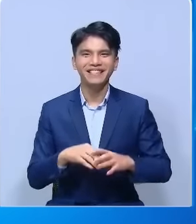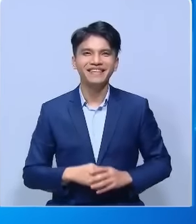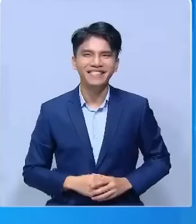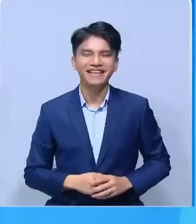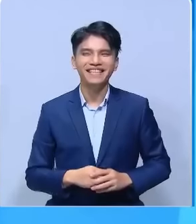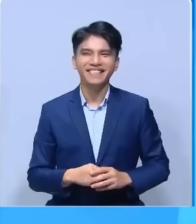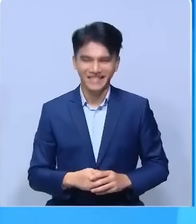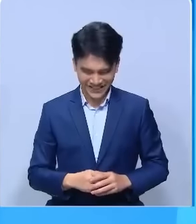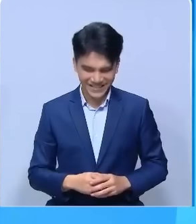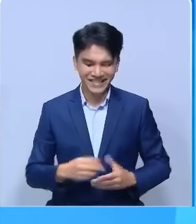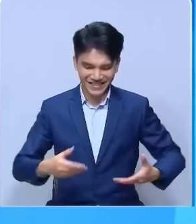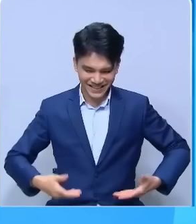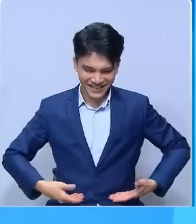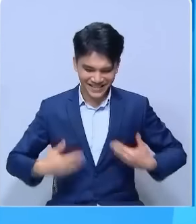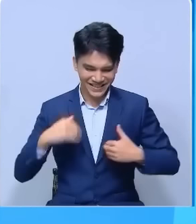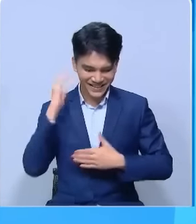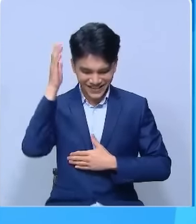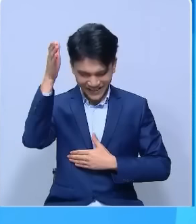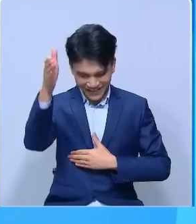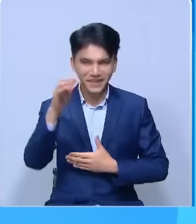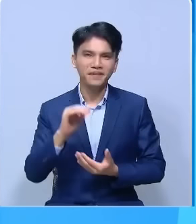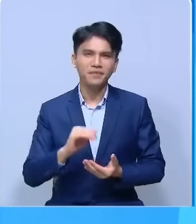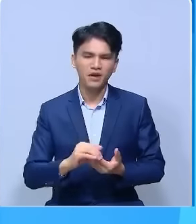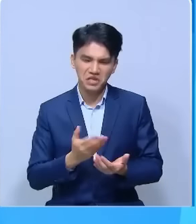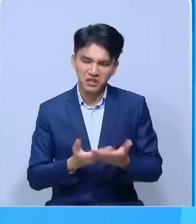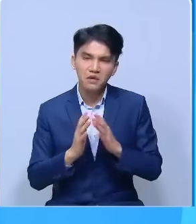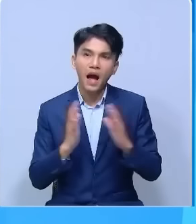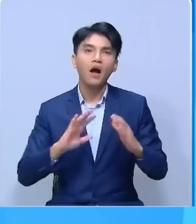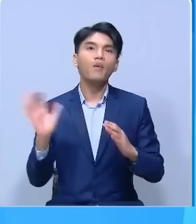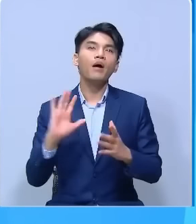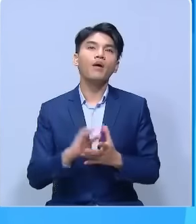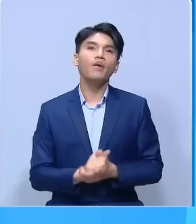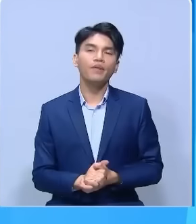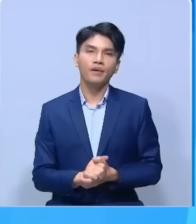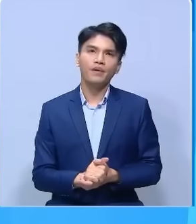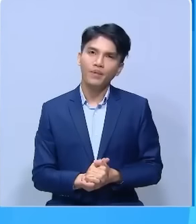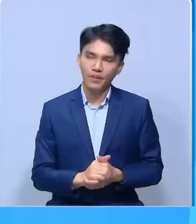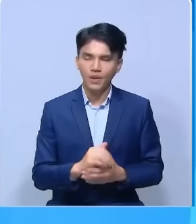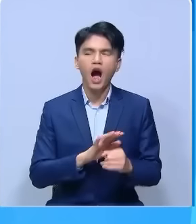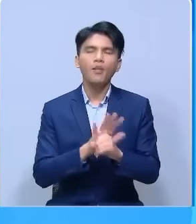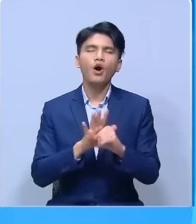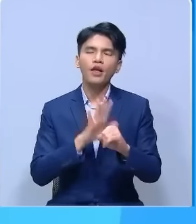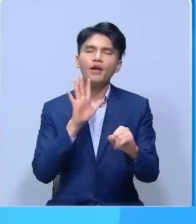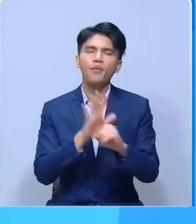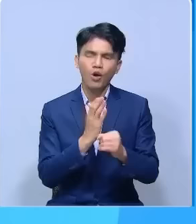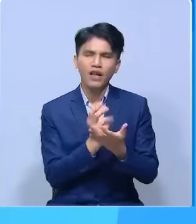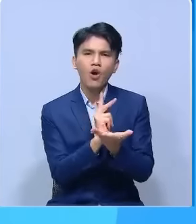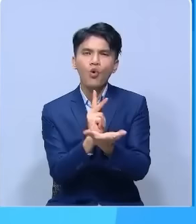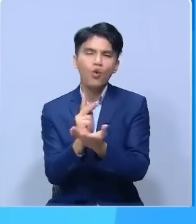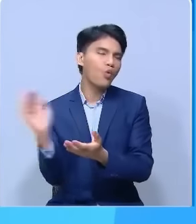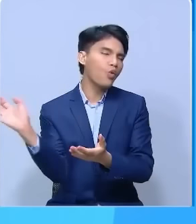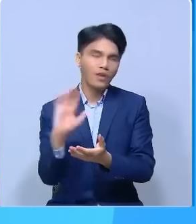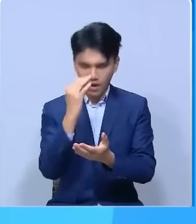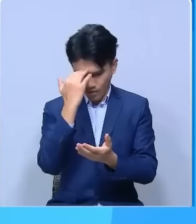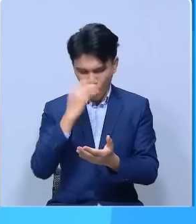วง ชีวิตจะมีความหวังแต่อย่าไปเล่นเกินไป ถูกต้อง นะเพราะว่าเอาแต่พอตัวอย่าไปกู้หนี้ยืมสินนะเรา